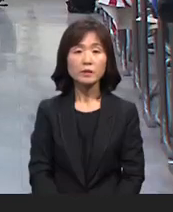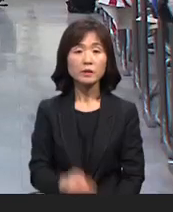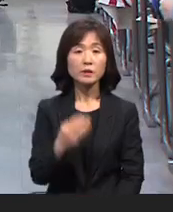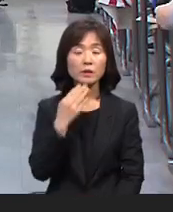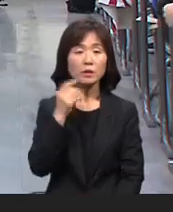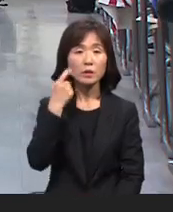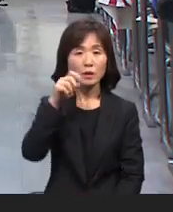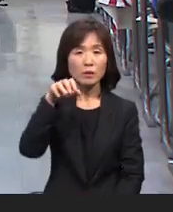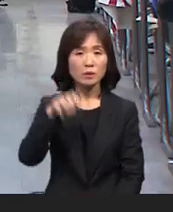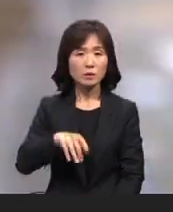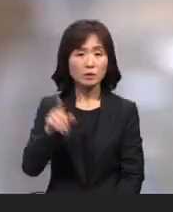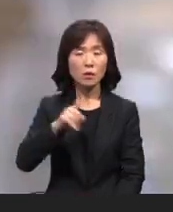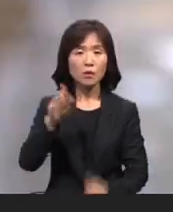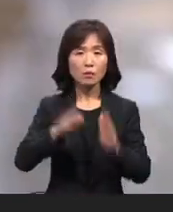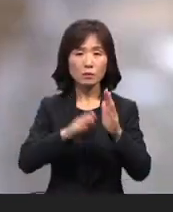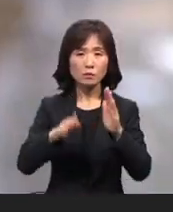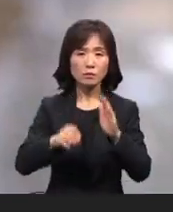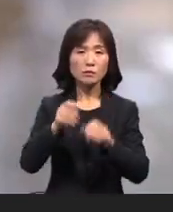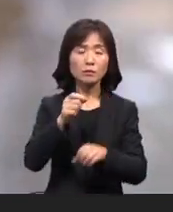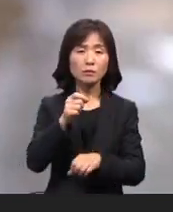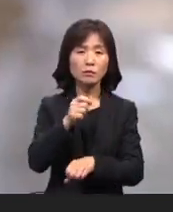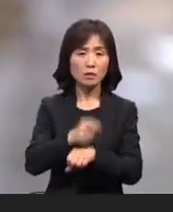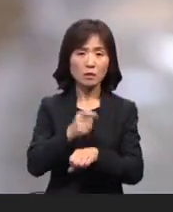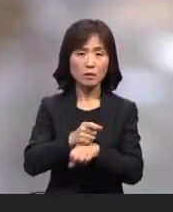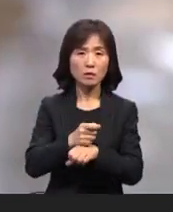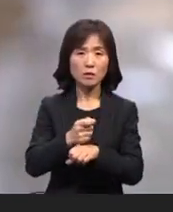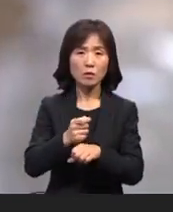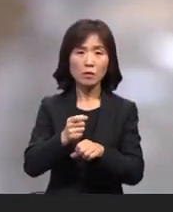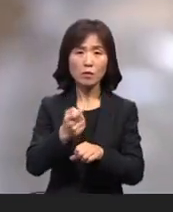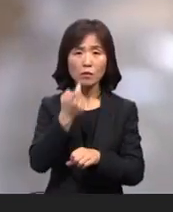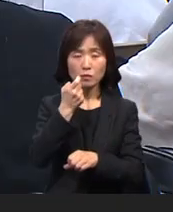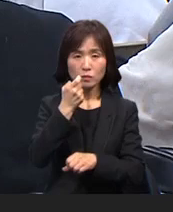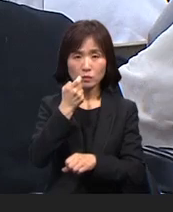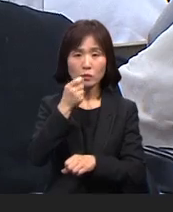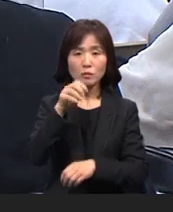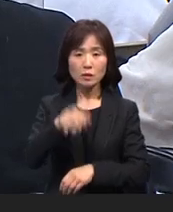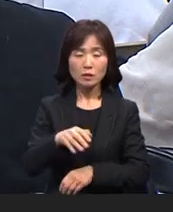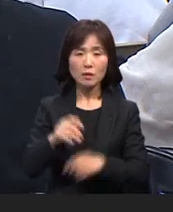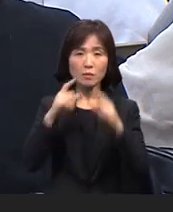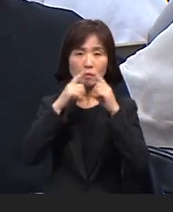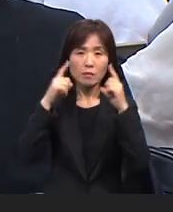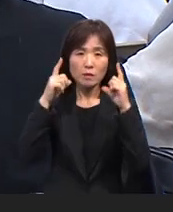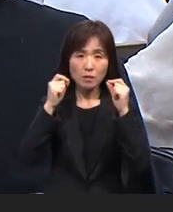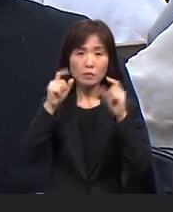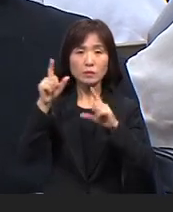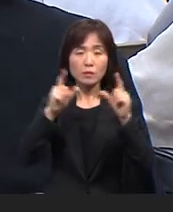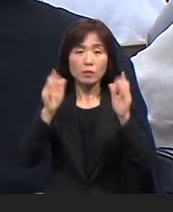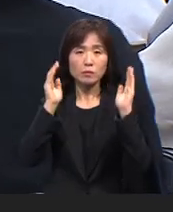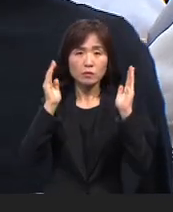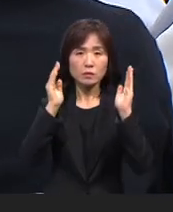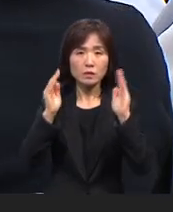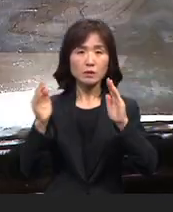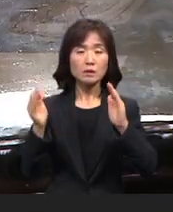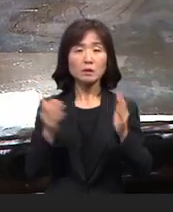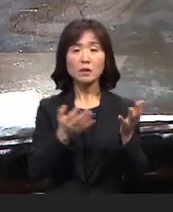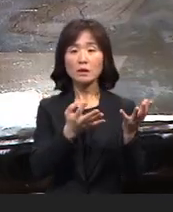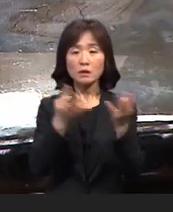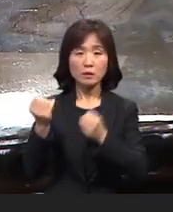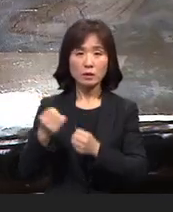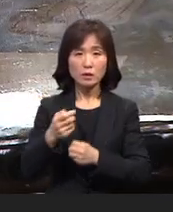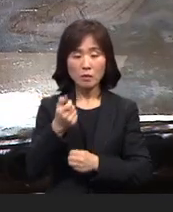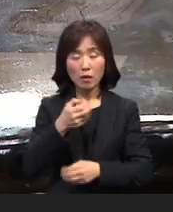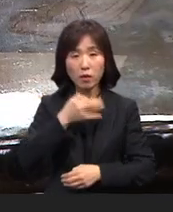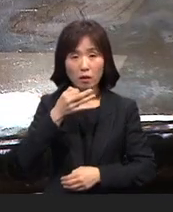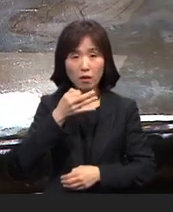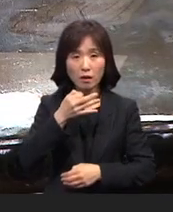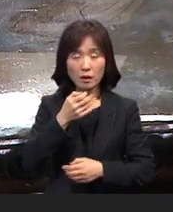서울 노량진의 한 공무원 학원. 마스크를 쓴 채 공부하는 수험생들이 적지 않습니다. 조그마한 기침